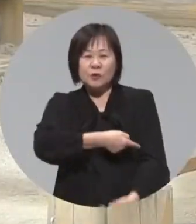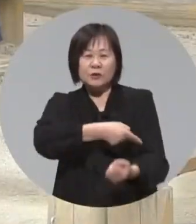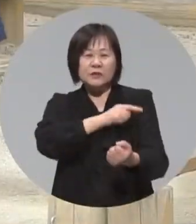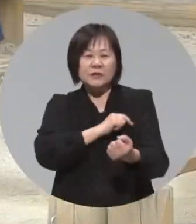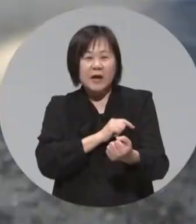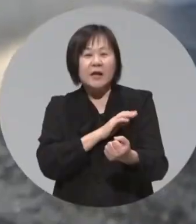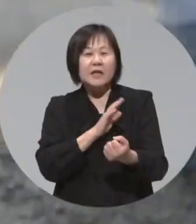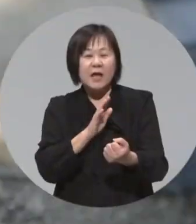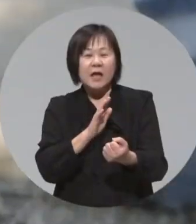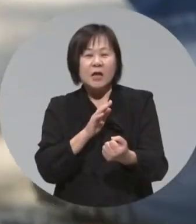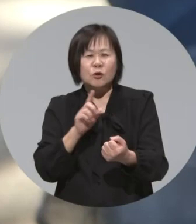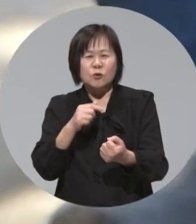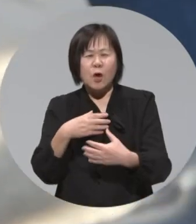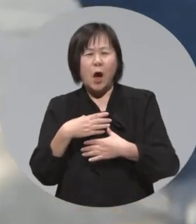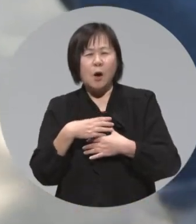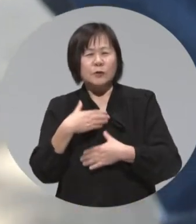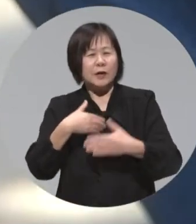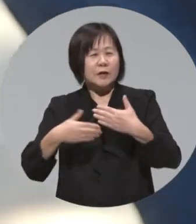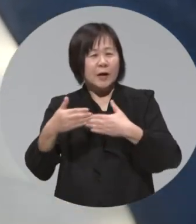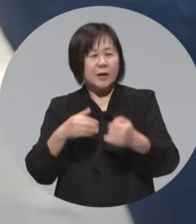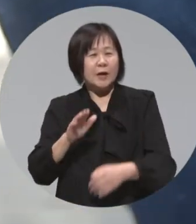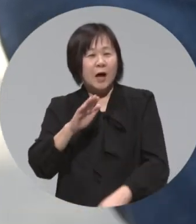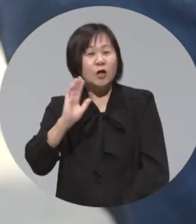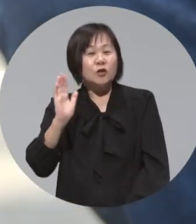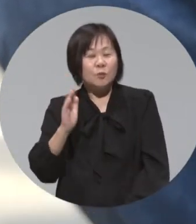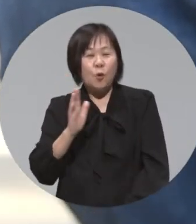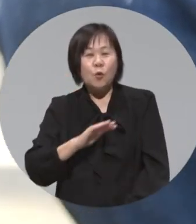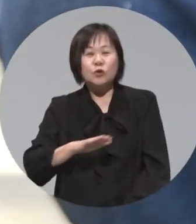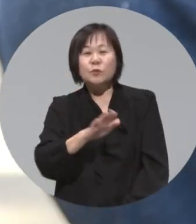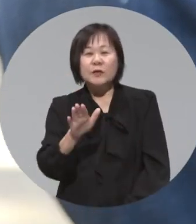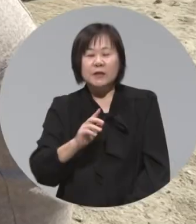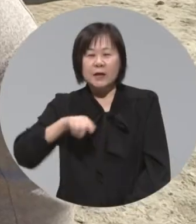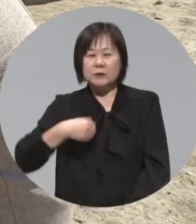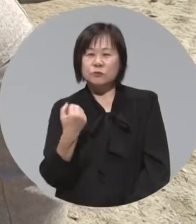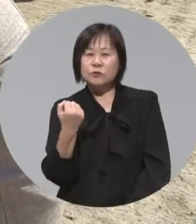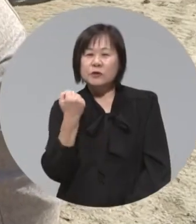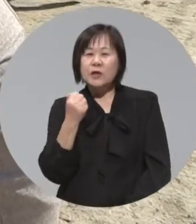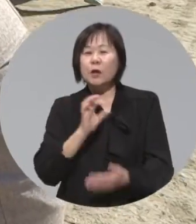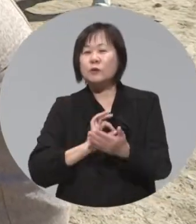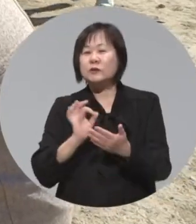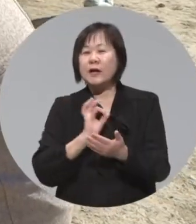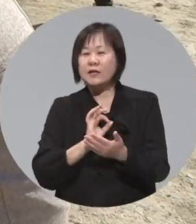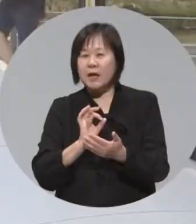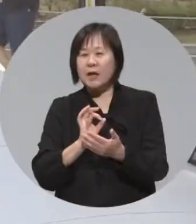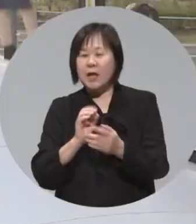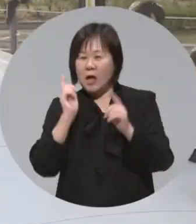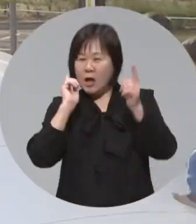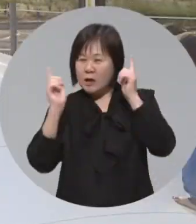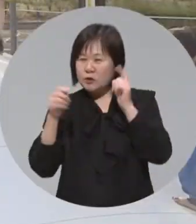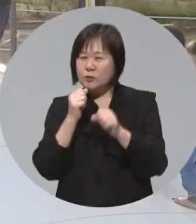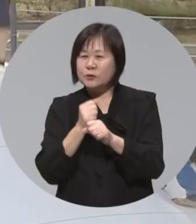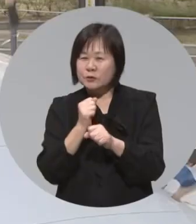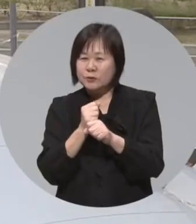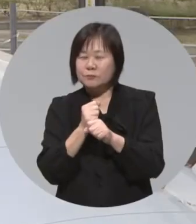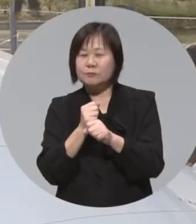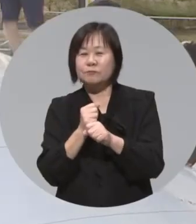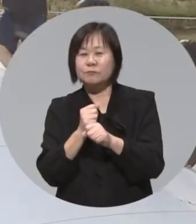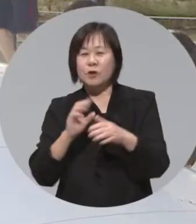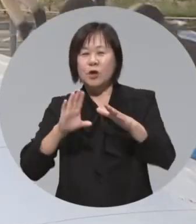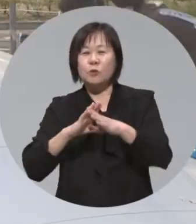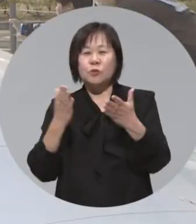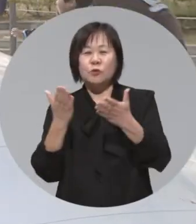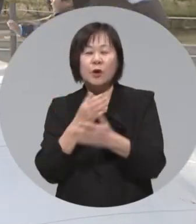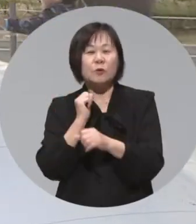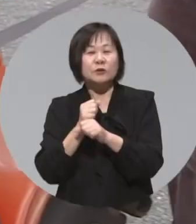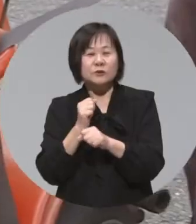少危ない思いを多少はしても、子どもたちが自分の力で遊びを作り出して、文化を生み出